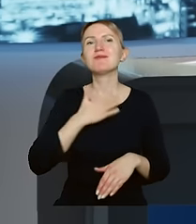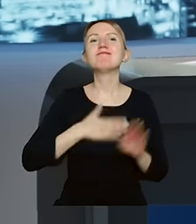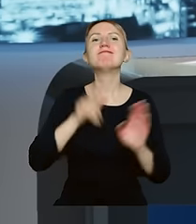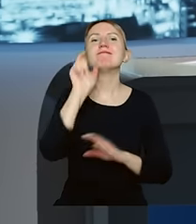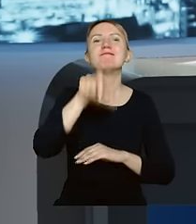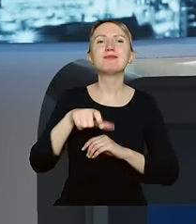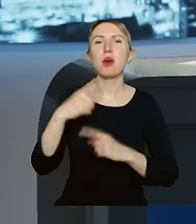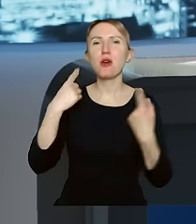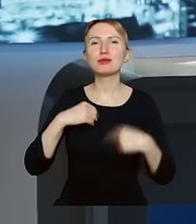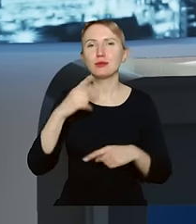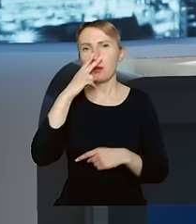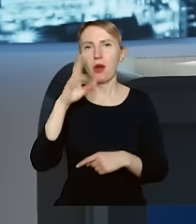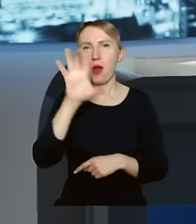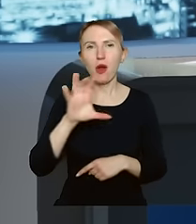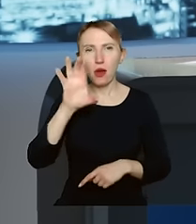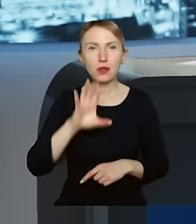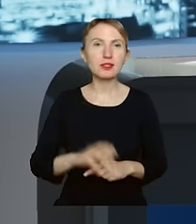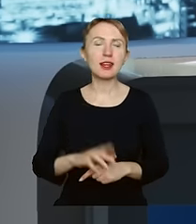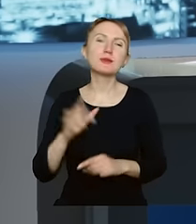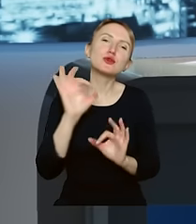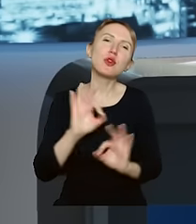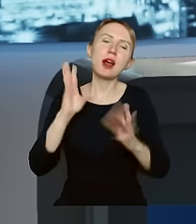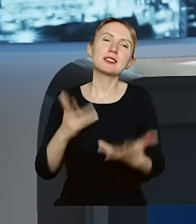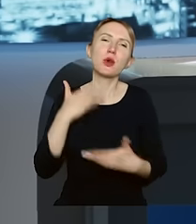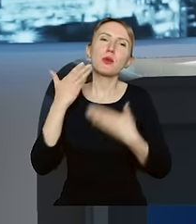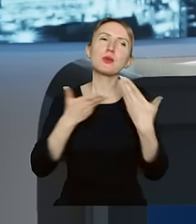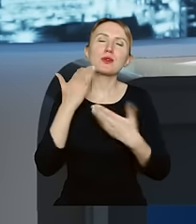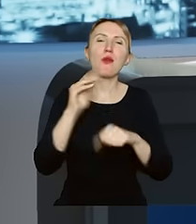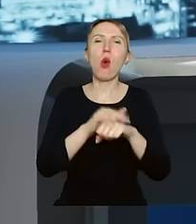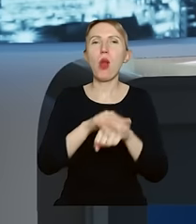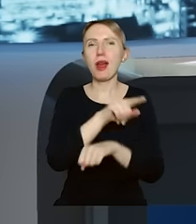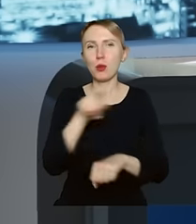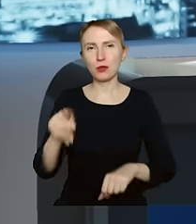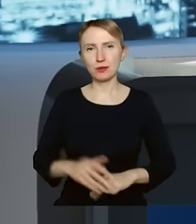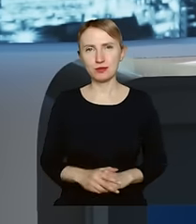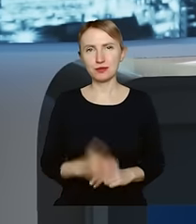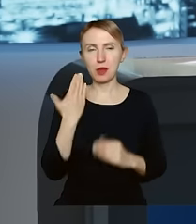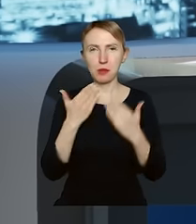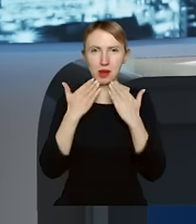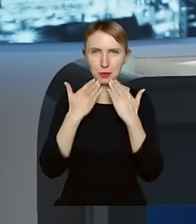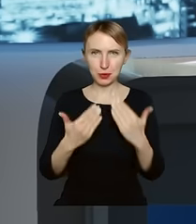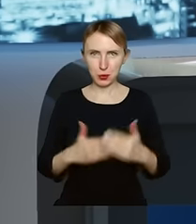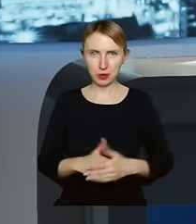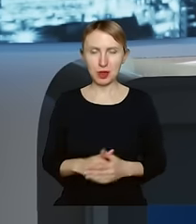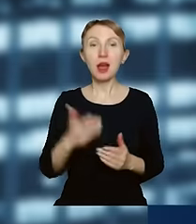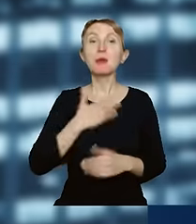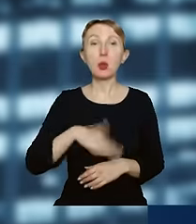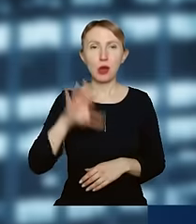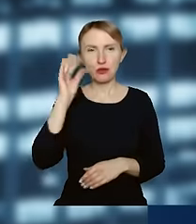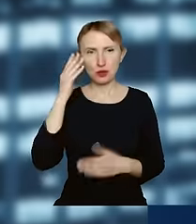którzy też oglądają. Przy okazji tak chciałem pozdrowić też kolegów. Bardzo uprzejmie, tak. Dziękuję. Nisko się kłaniam. Wszystkiego dobrego, miłego wieczoru.